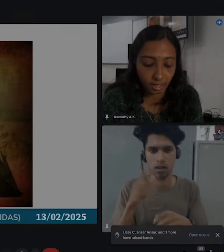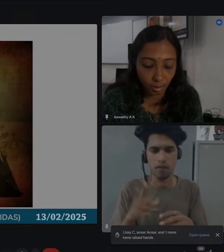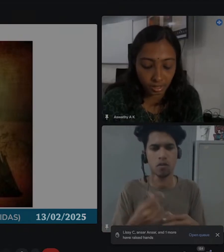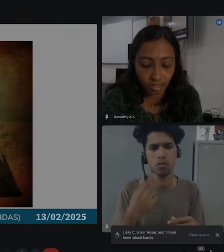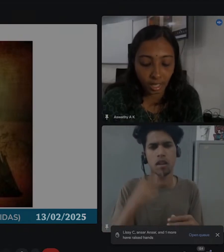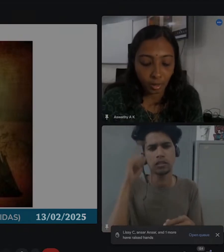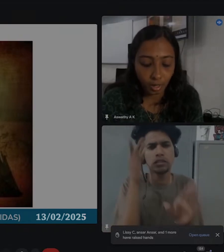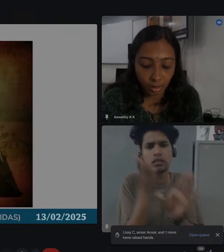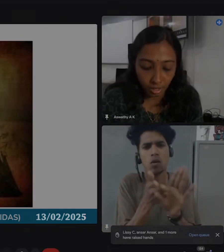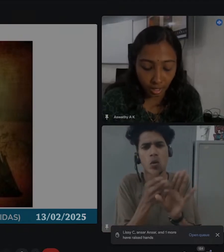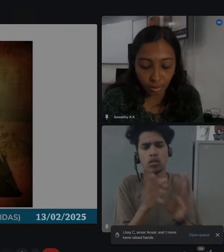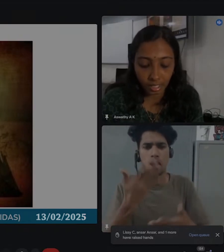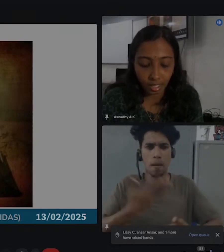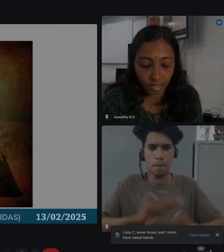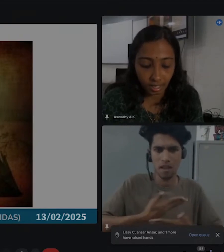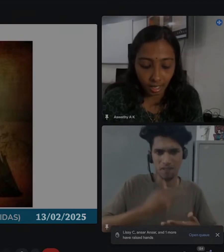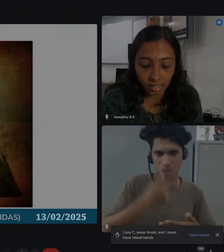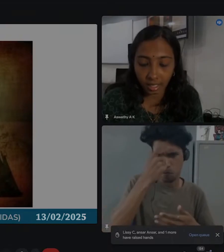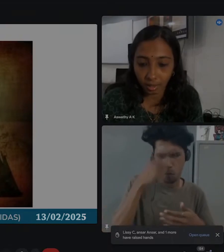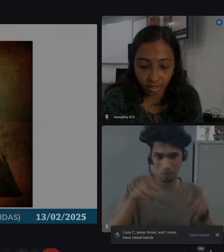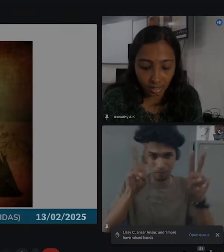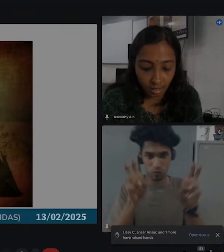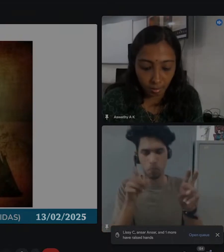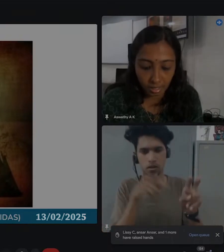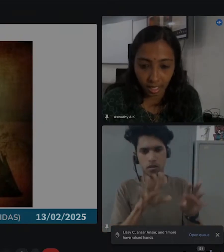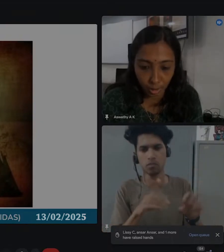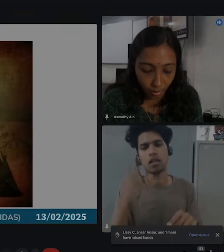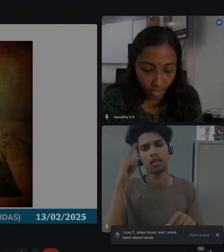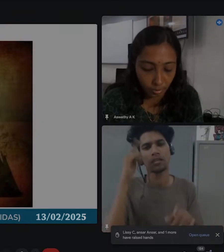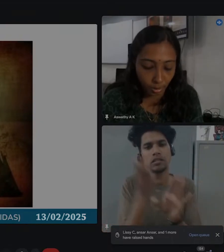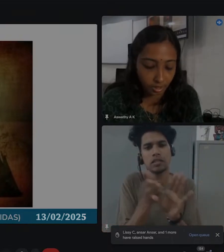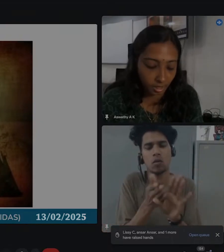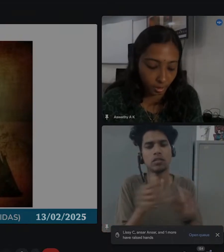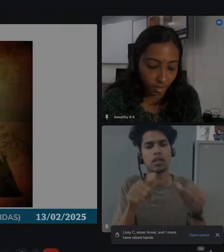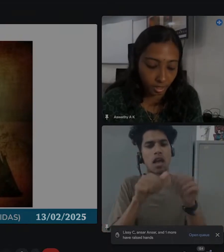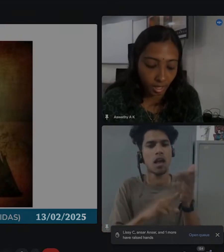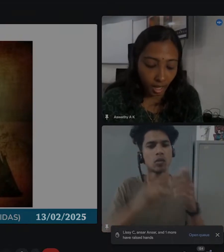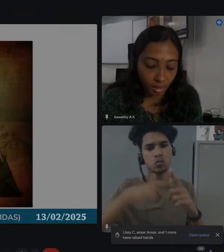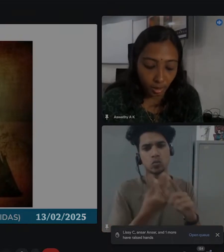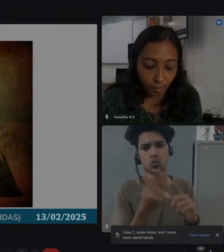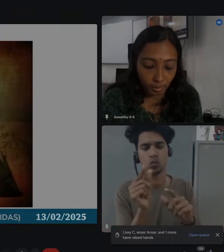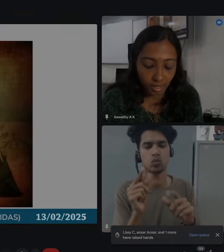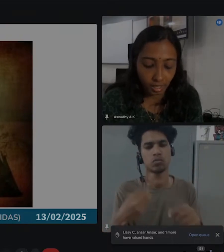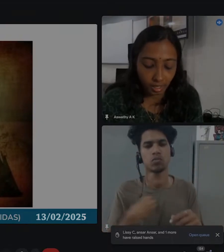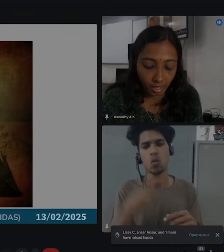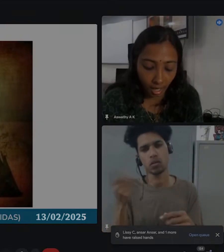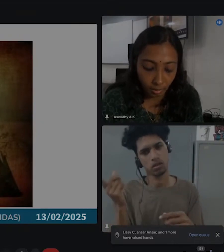വൈകല്യങ്ങൾ അതിനെക്കുറിച്ച് ഉള്ള ചോദ്യങ്ങൾക്ക് ഉത്തരം നൽകുന്നതിനായി സൈക്കോളജിസ്റ്റ് മിസ് അഞ്ജു മാഡം ജോയിൻ ചെയ്തിട്ടുണ്ട്.